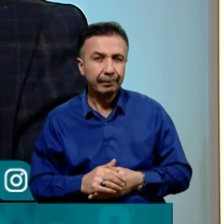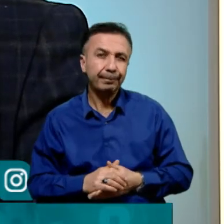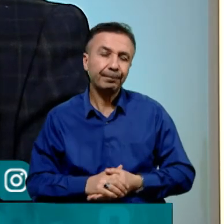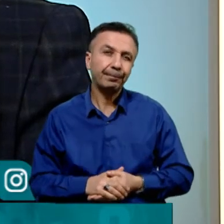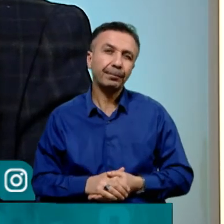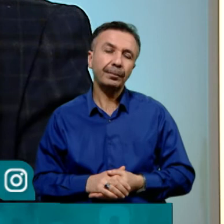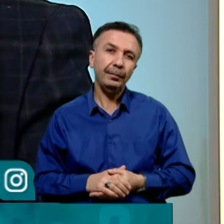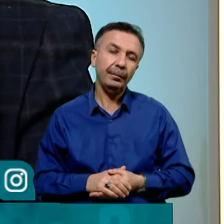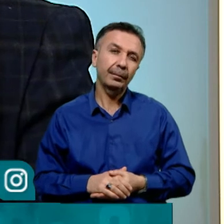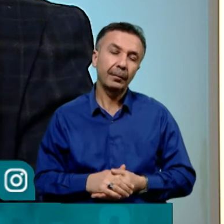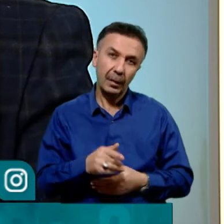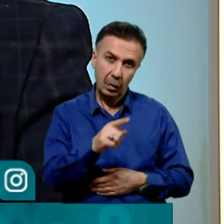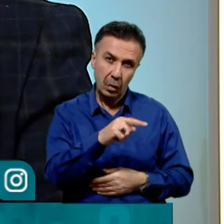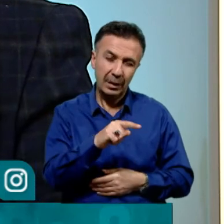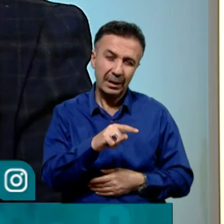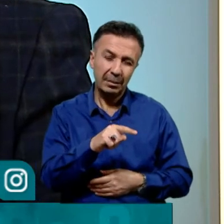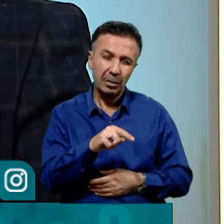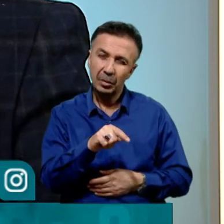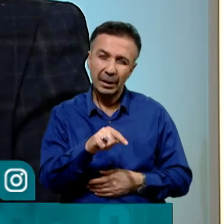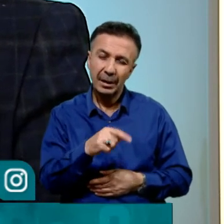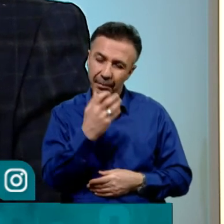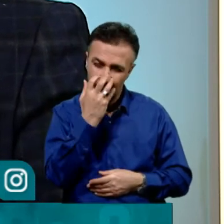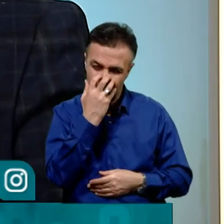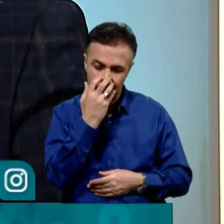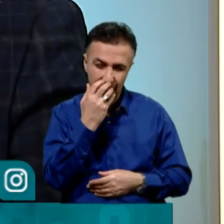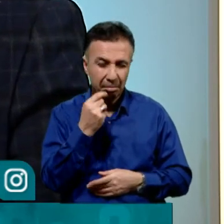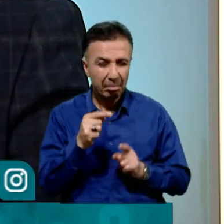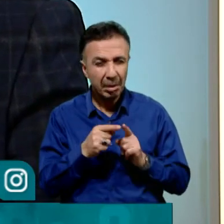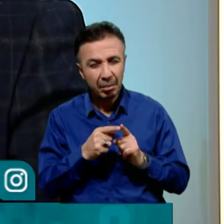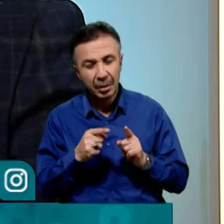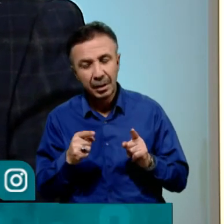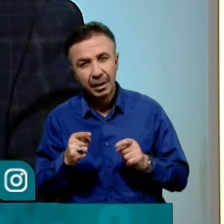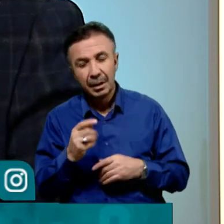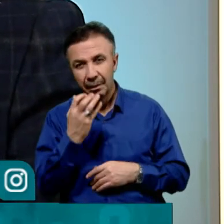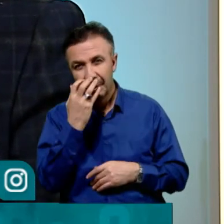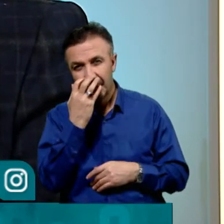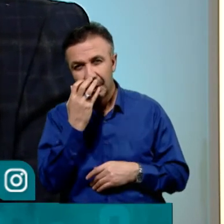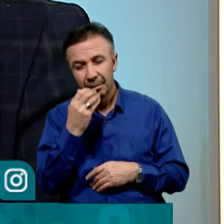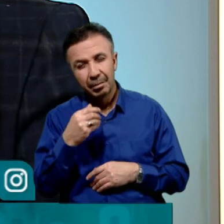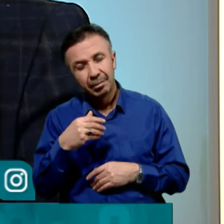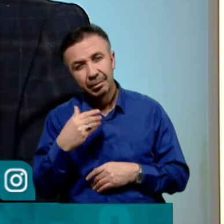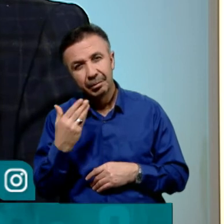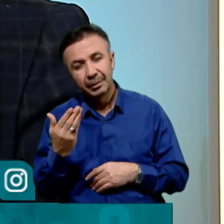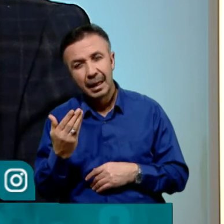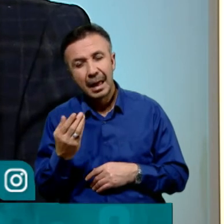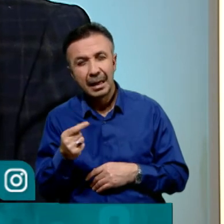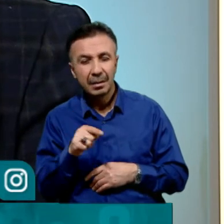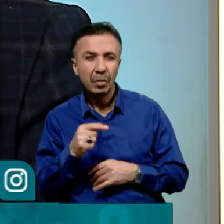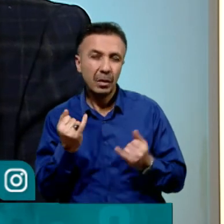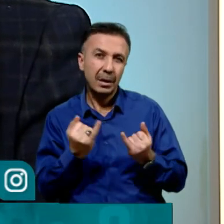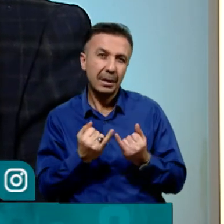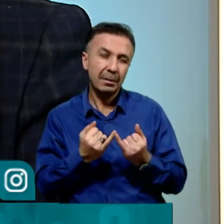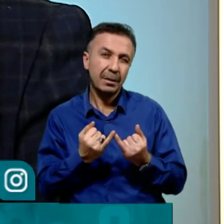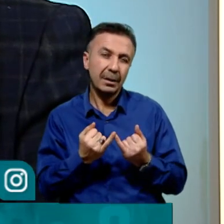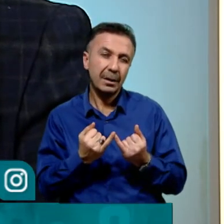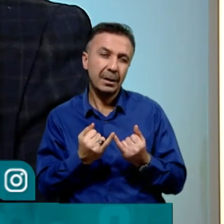eder. Onlar da bunu o şekilde bekletirler. Belli bir süre orada bekletip ona göre en azından bu